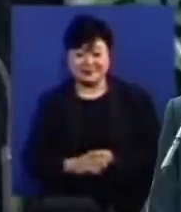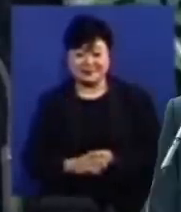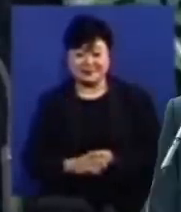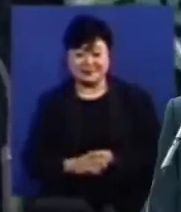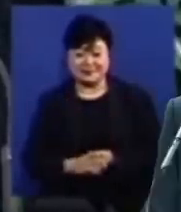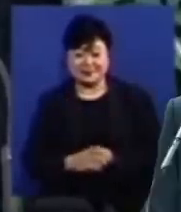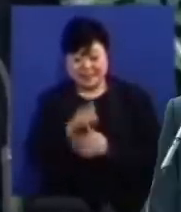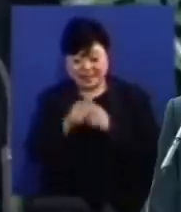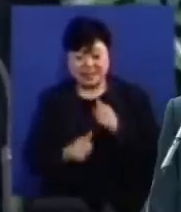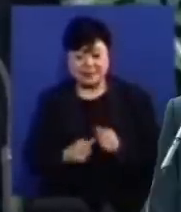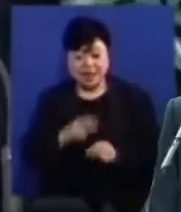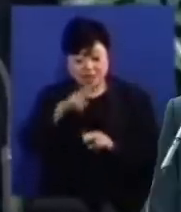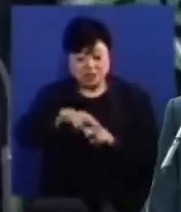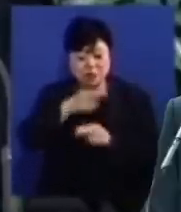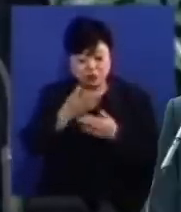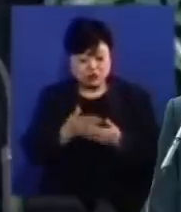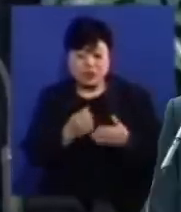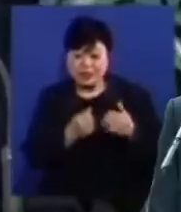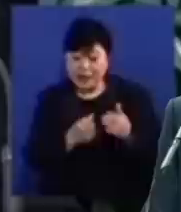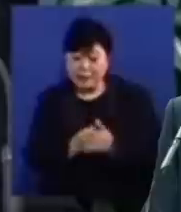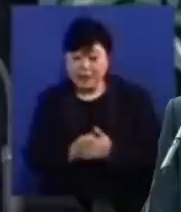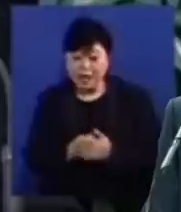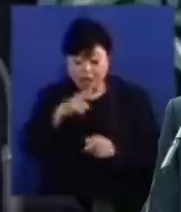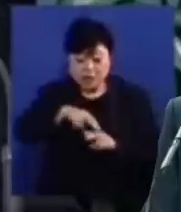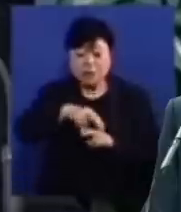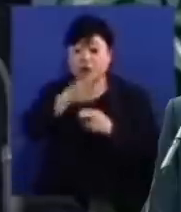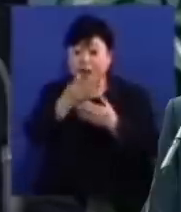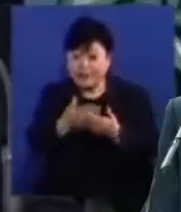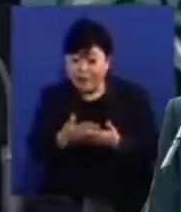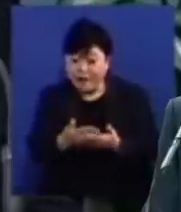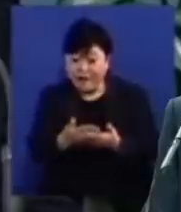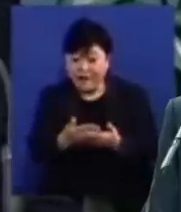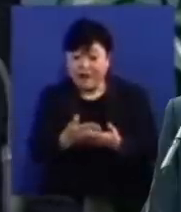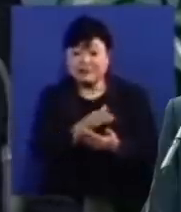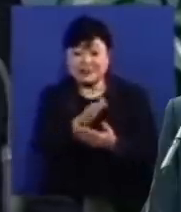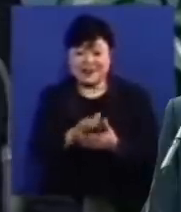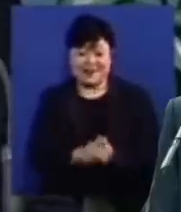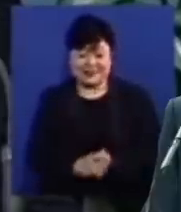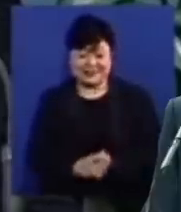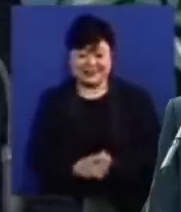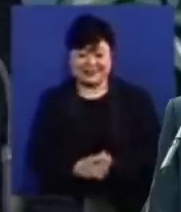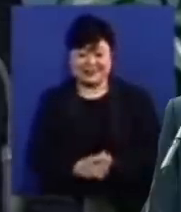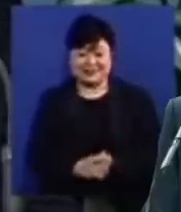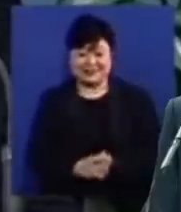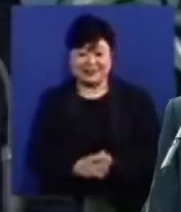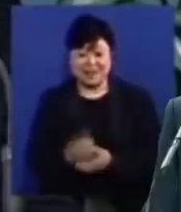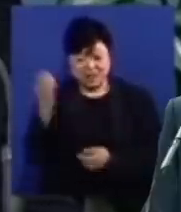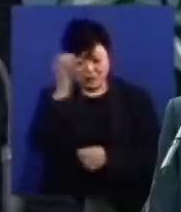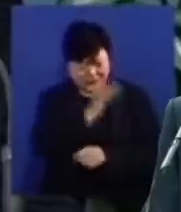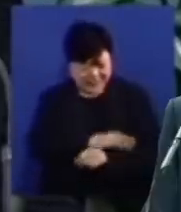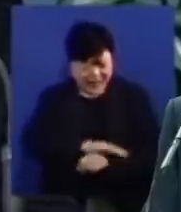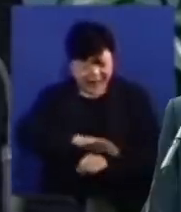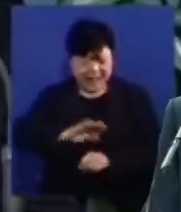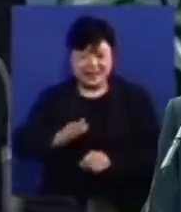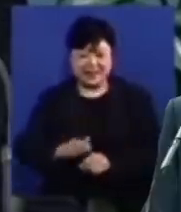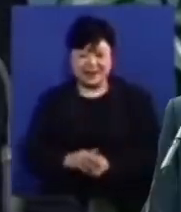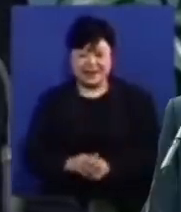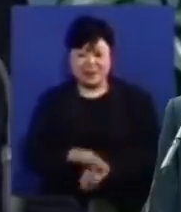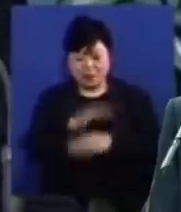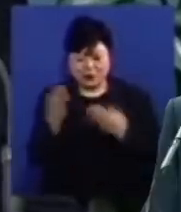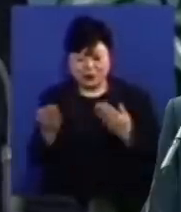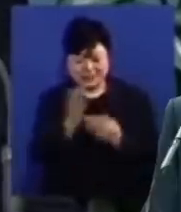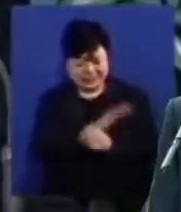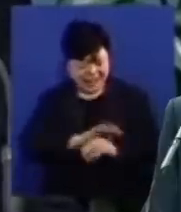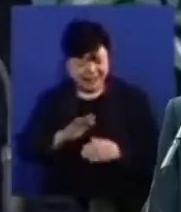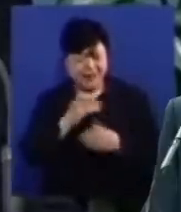하나님이 선물을 주셨는데 선물을 받아서 우리가 영혼이 잘되고 범사에 잘되며 강건하게 살지